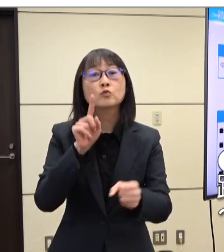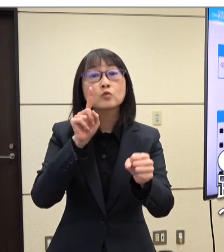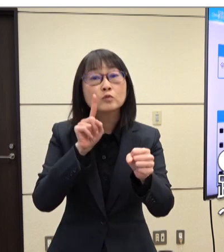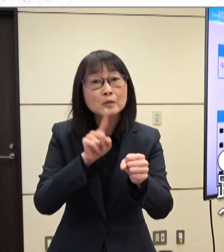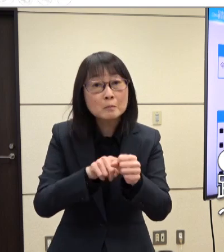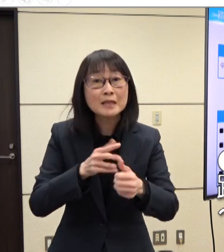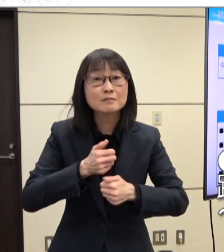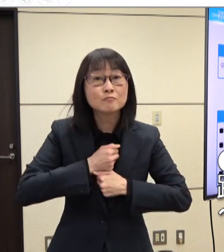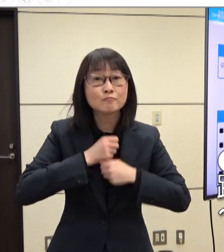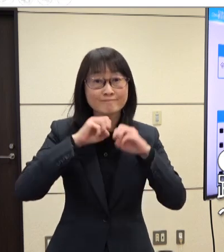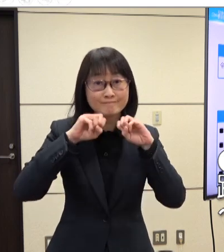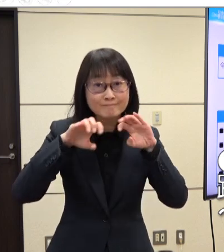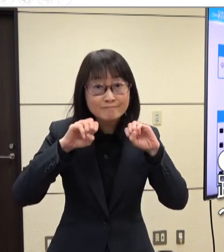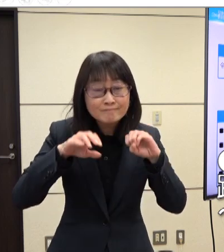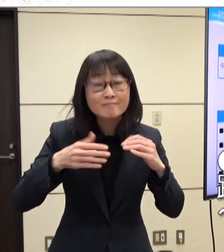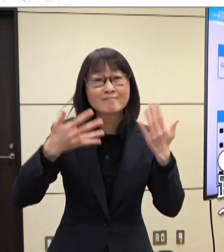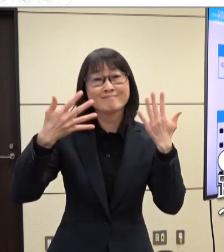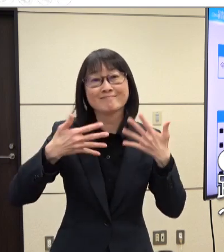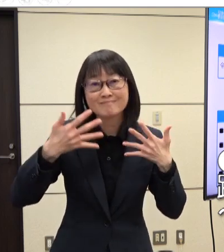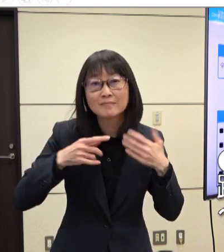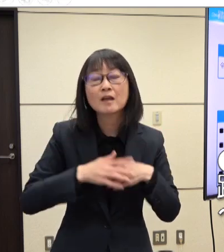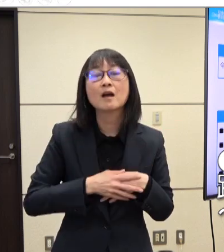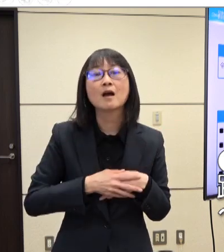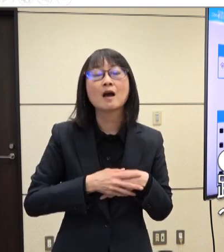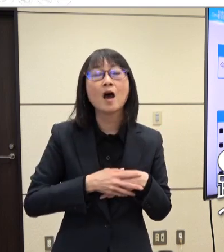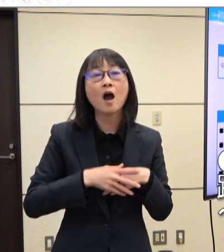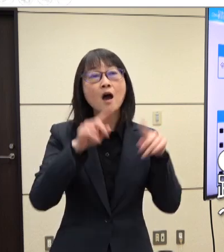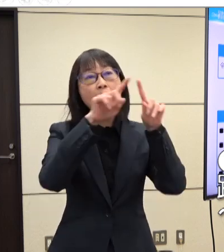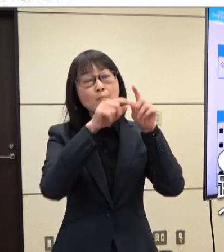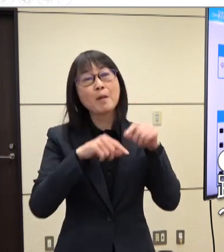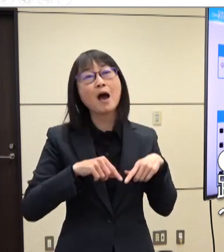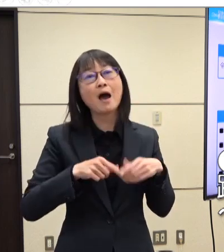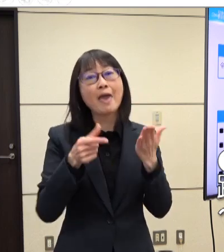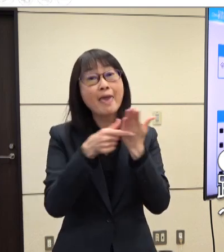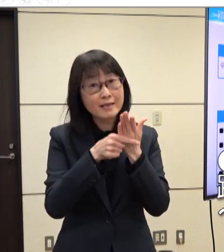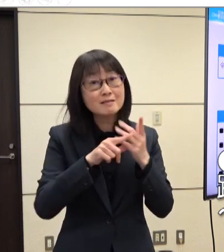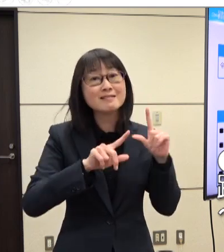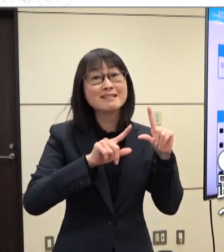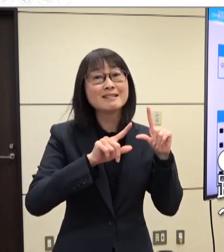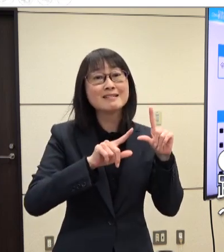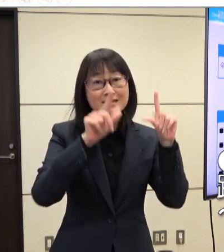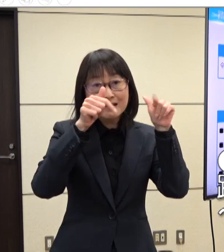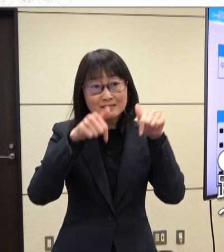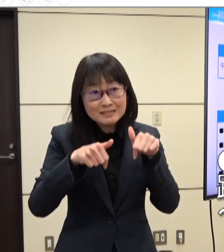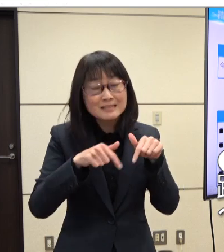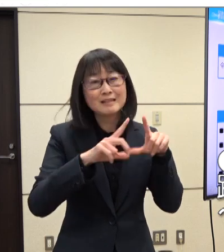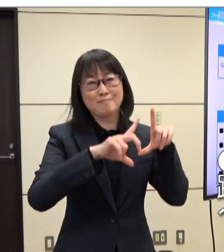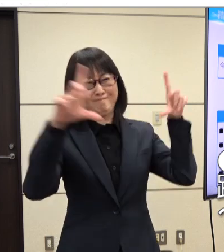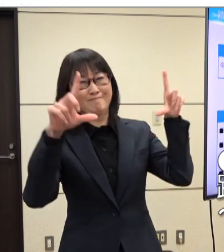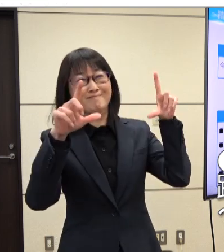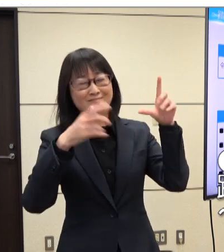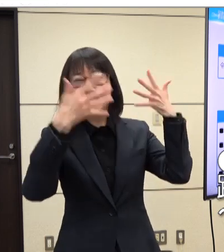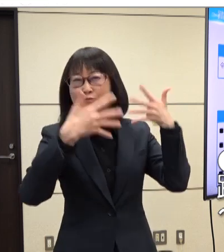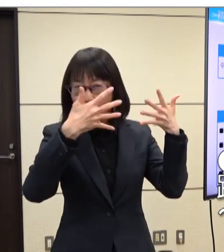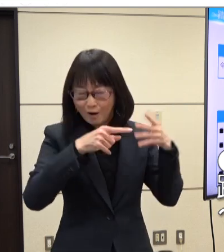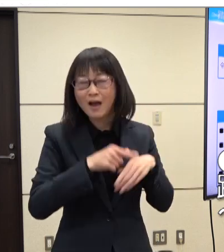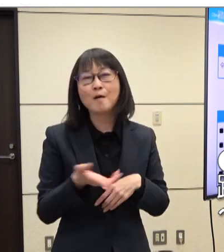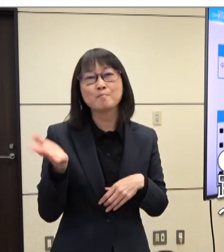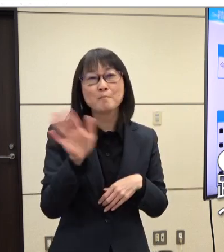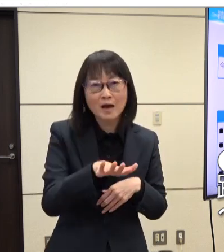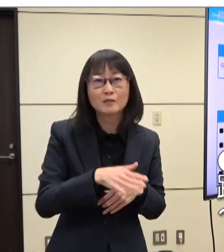とか市のホームページ、 SNS、 YouTube、 交通安全教室などで、実施をしてまいります